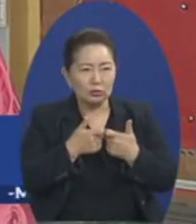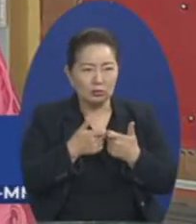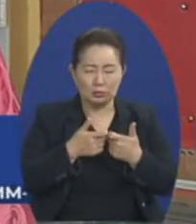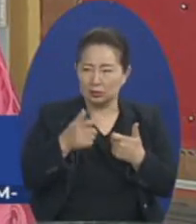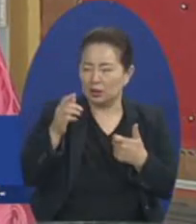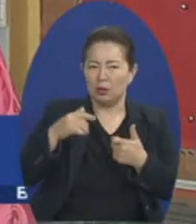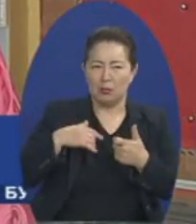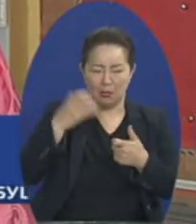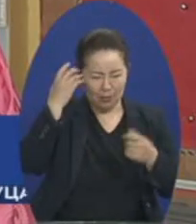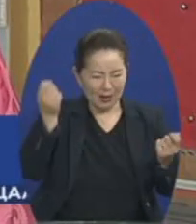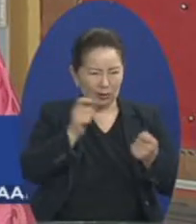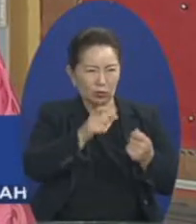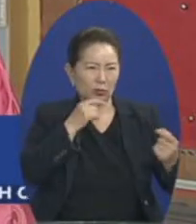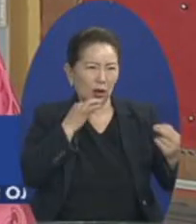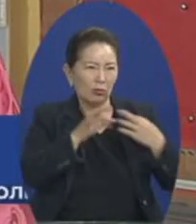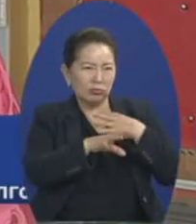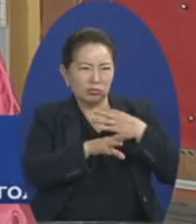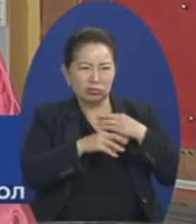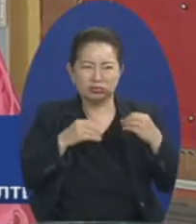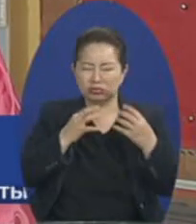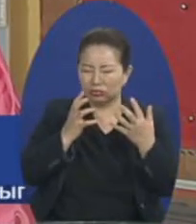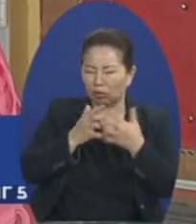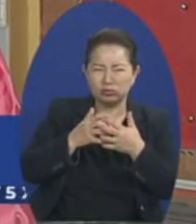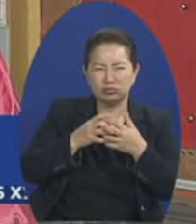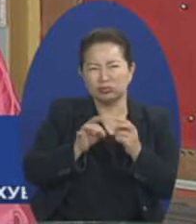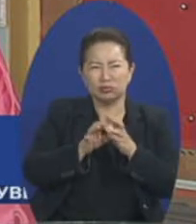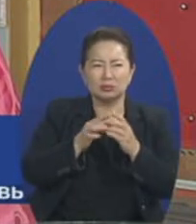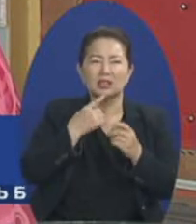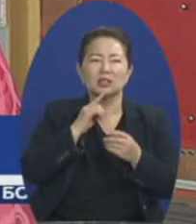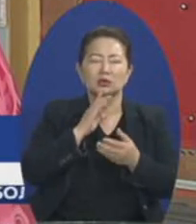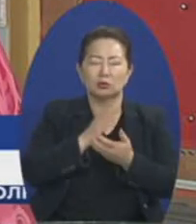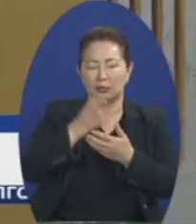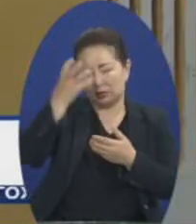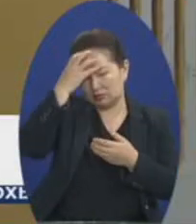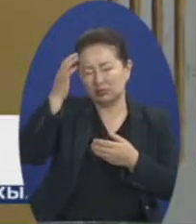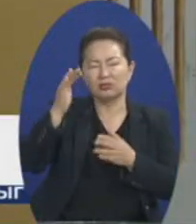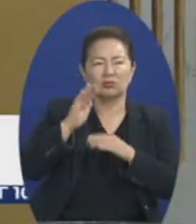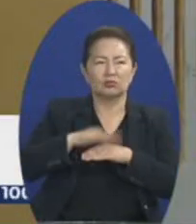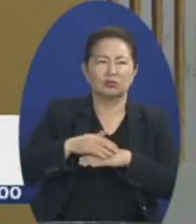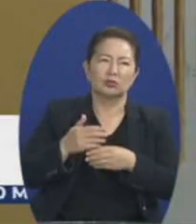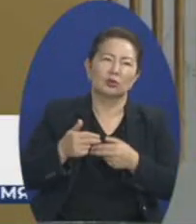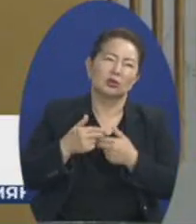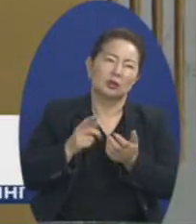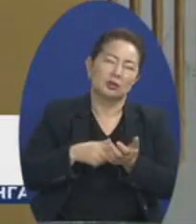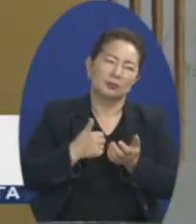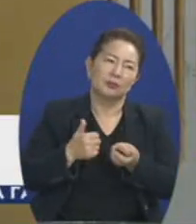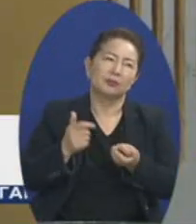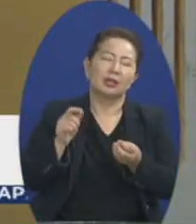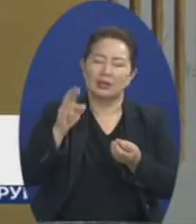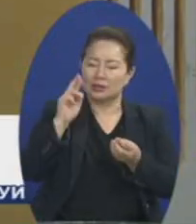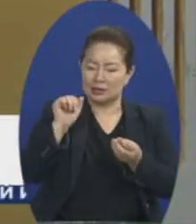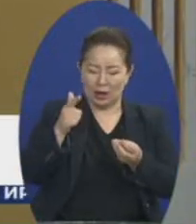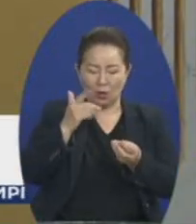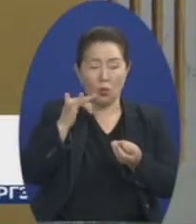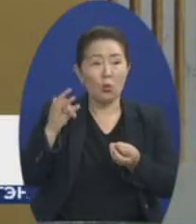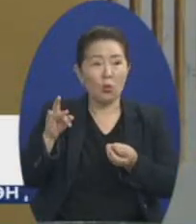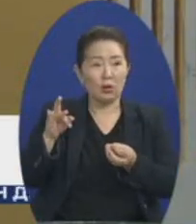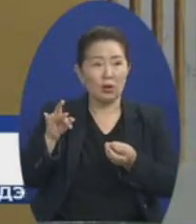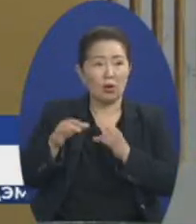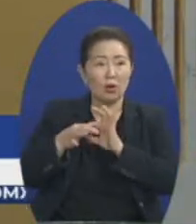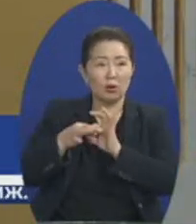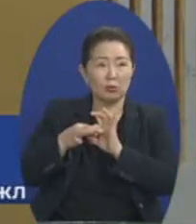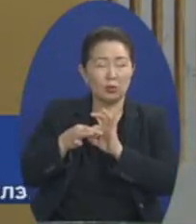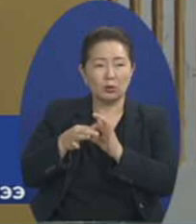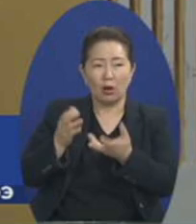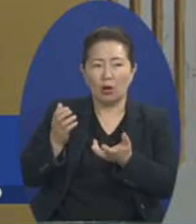байхгүй учраас малцад хоорондоо одоо зөксөх асуудал дээр бас их хэцүү болж байгаа. Таг уурын байдлаас болоод одоо